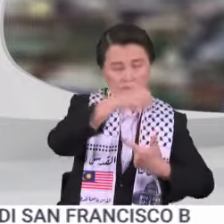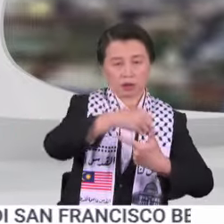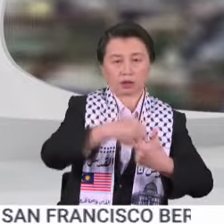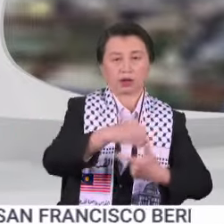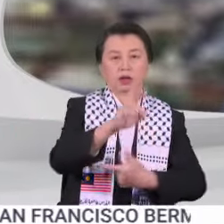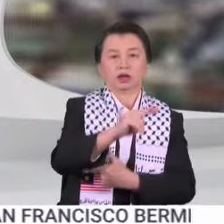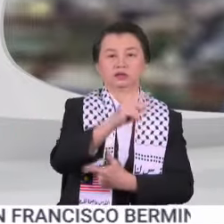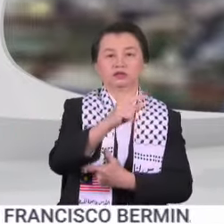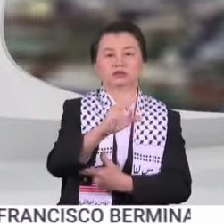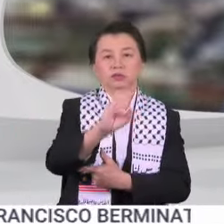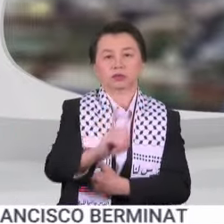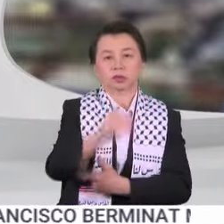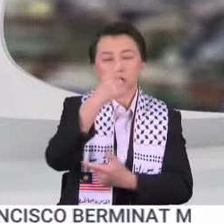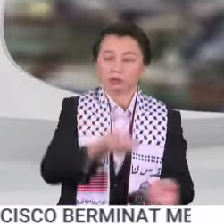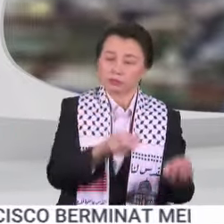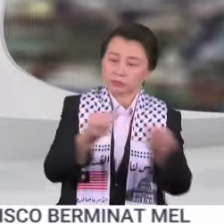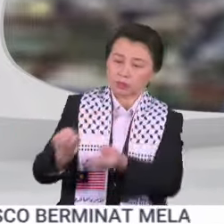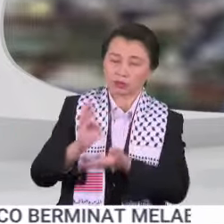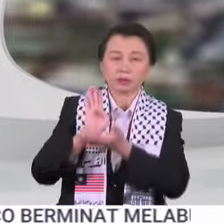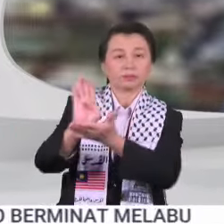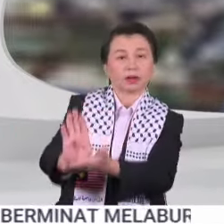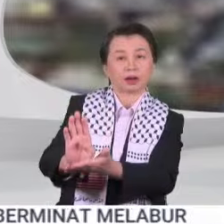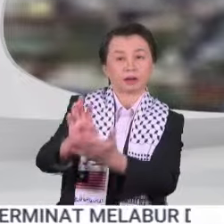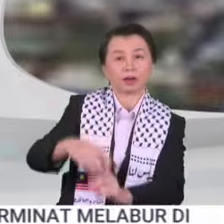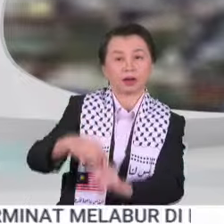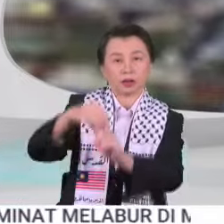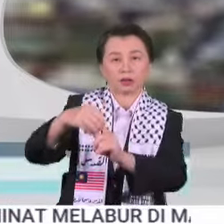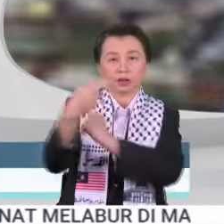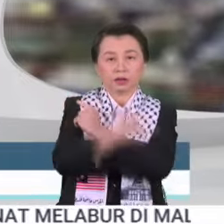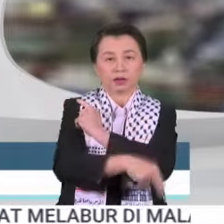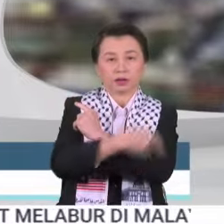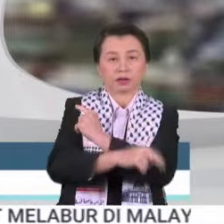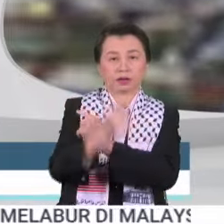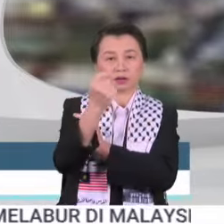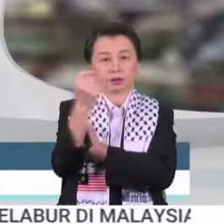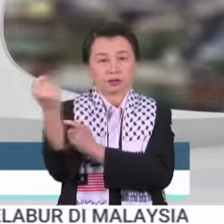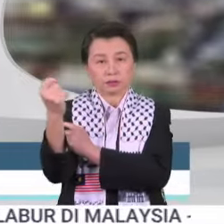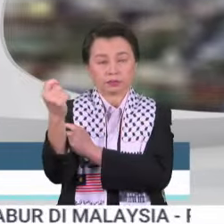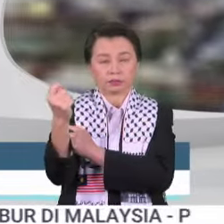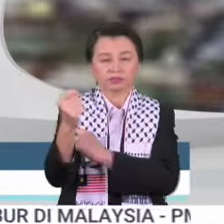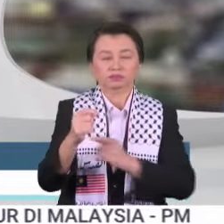badan bukan kerajaan NGO menghulurkan bantuan terutama di negeri-negeri di pantai timur.